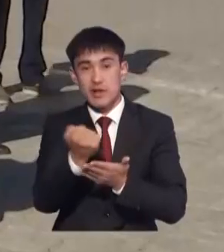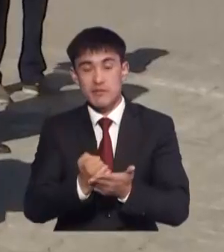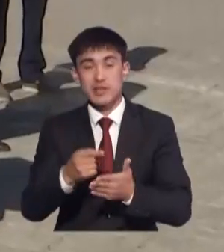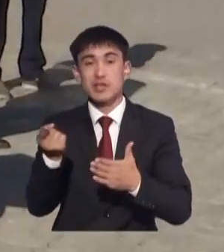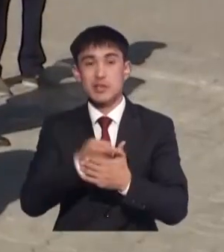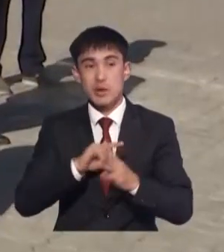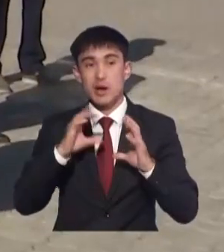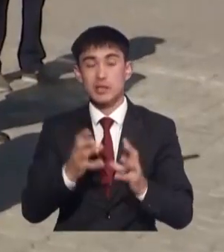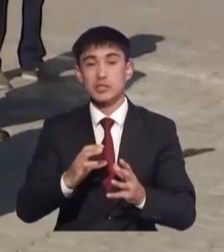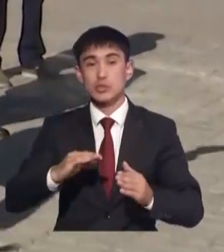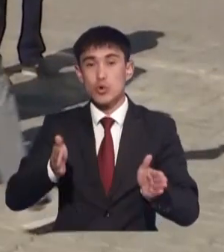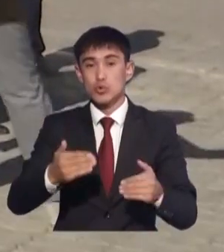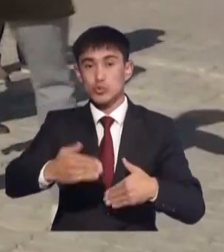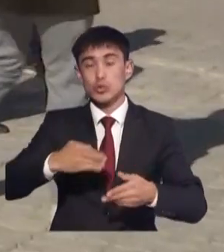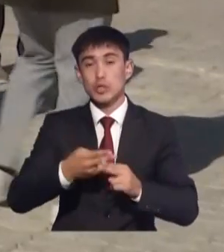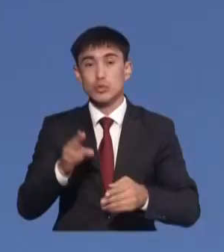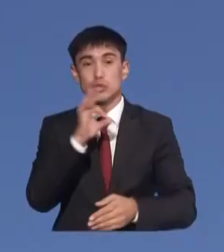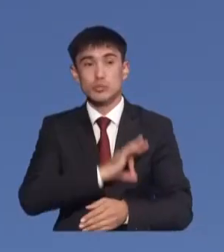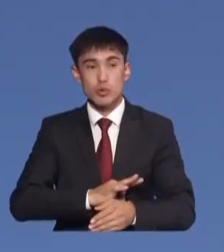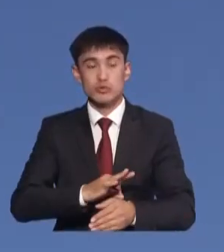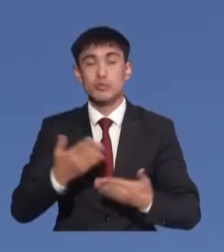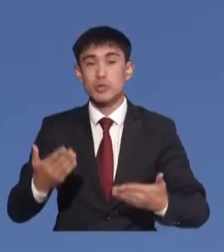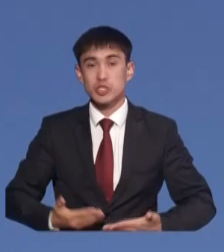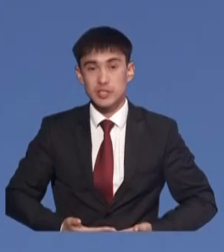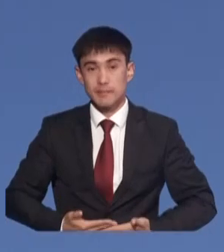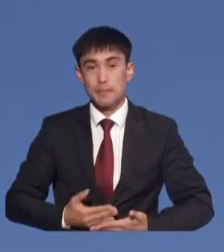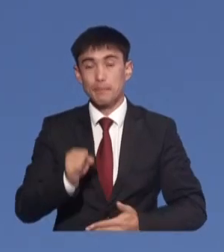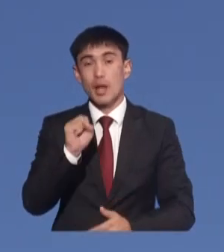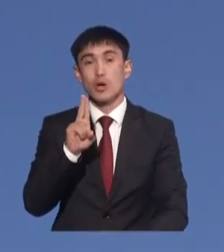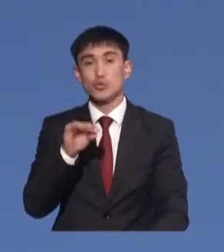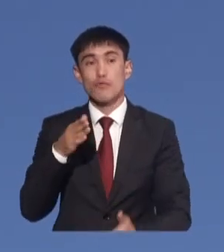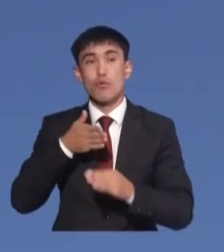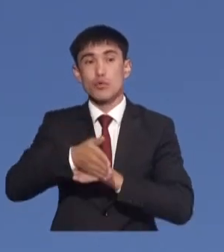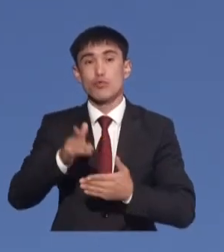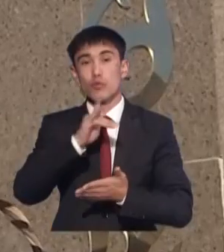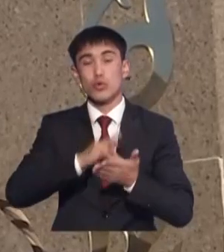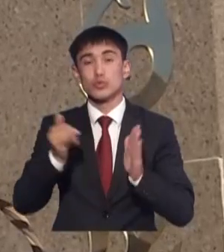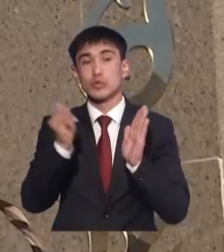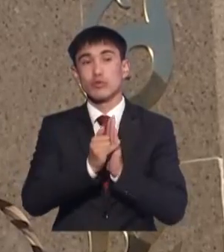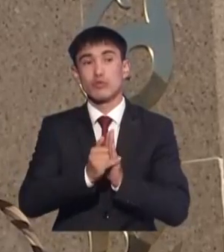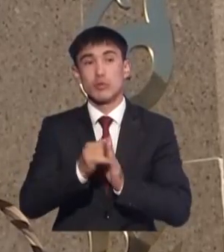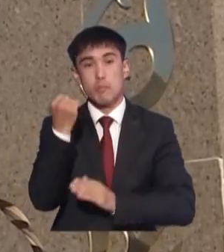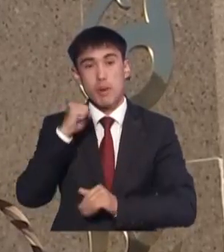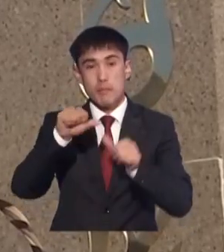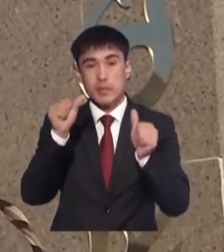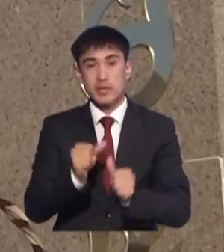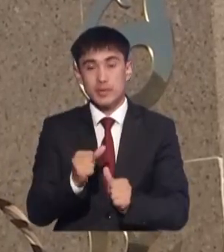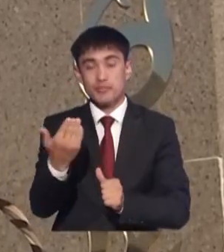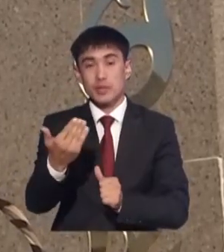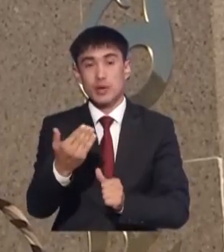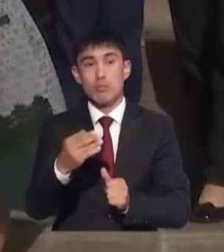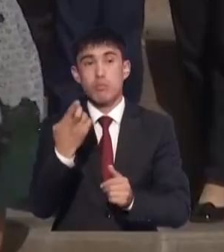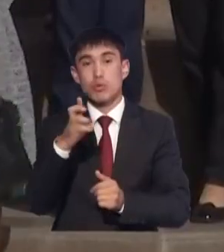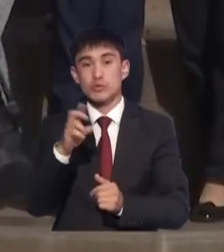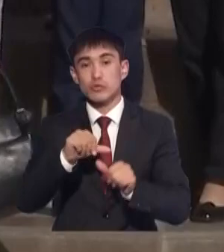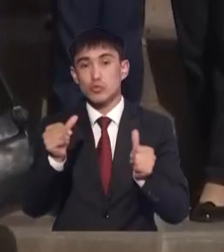же хранятся сундуки, которые он использовал при жизни. В Аксу у входа в город установлен памятник герою, представляющий собой